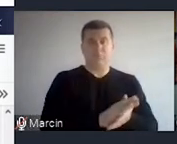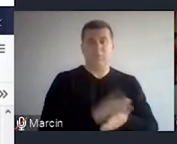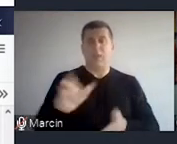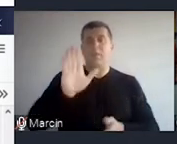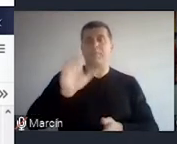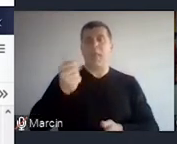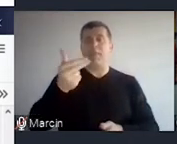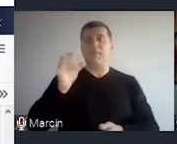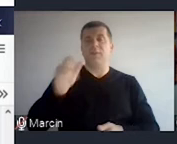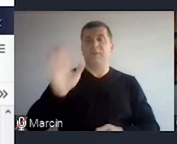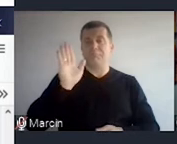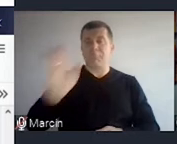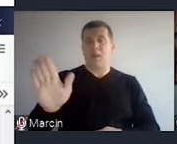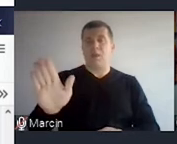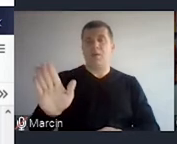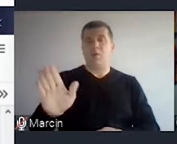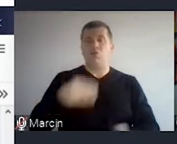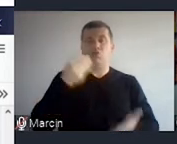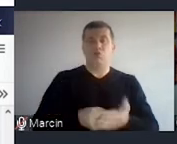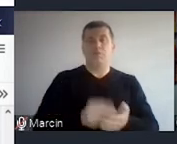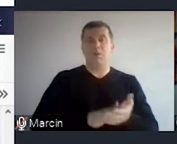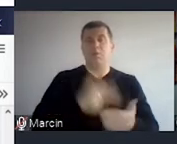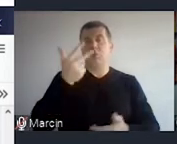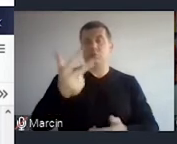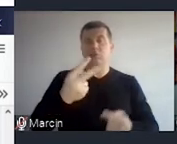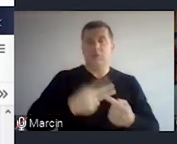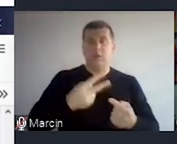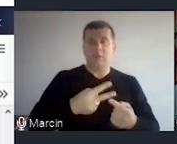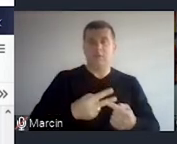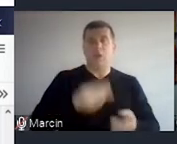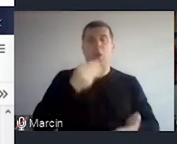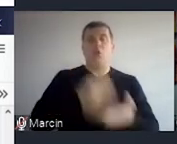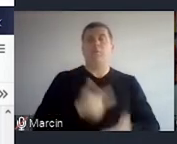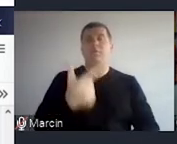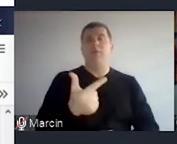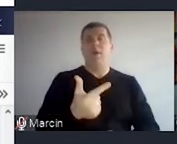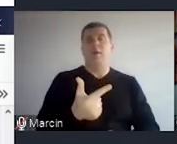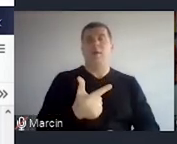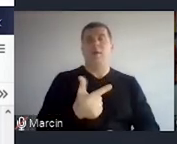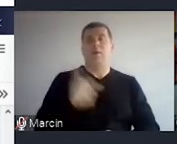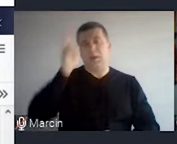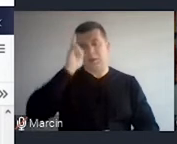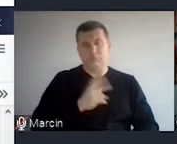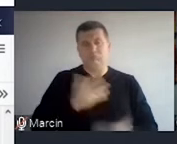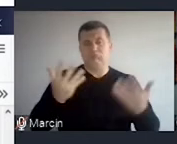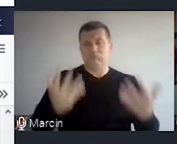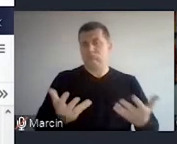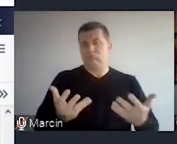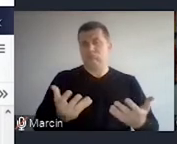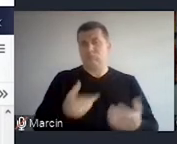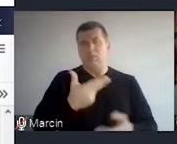beneficjent ma kupić 3 telewizory, a kupił 2, to instytucja w jakimś stopniu